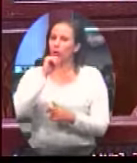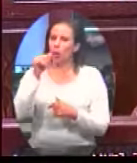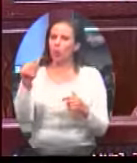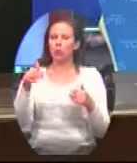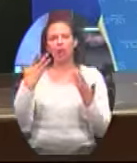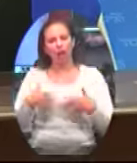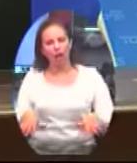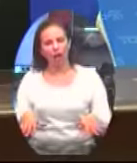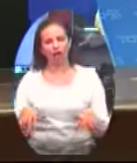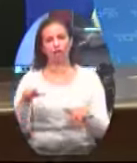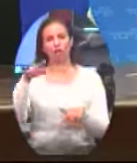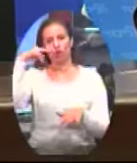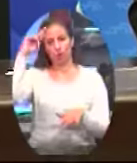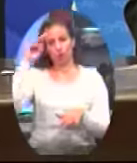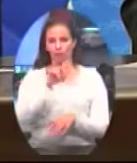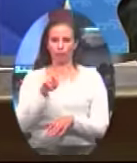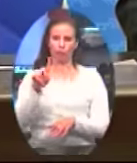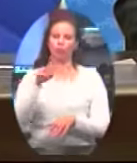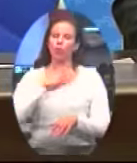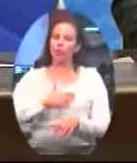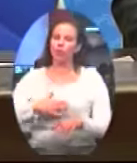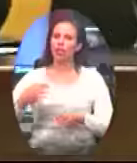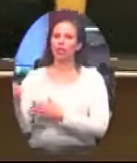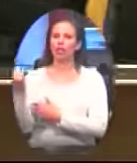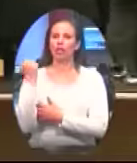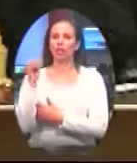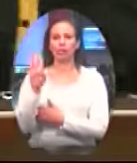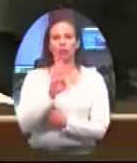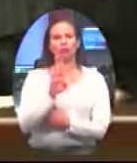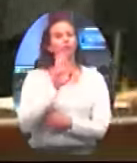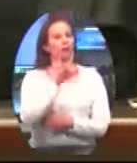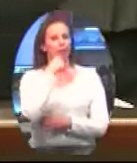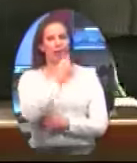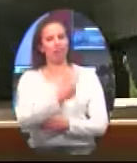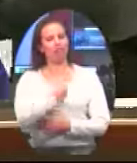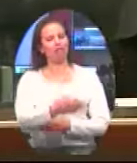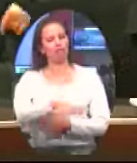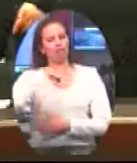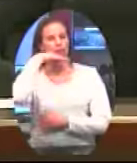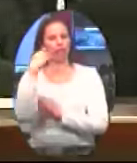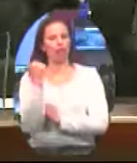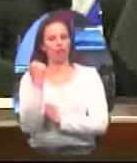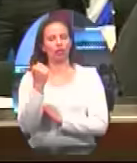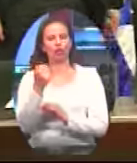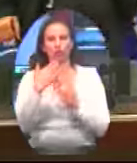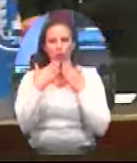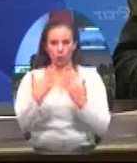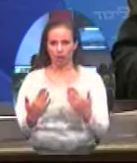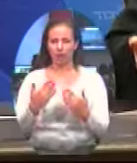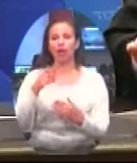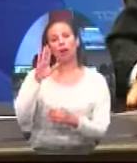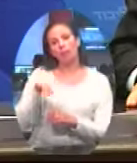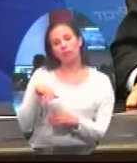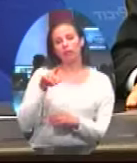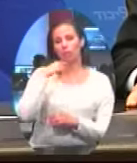ראש הממשלה. נתניהו ענה לו, אני חזק מספיק, תודה. ובפתח ישיבת עשייה גם רמז כי הוא לא רואה בחירות בקרוב.